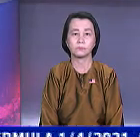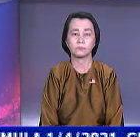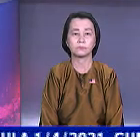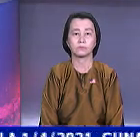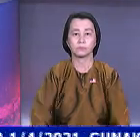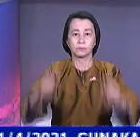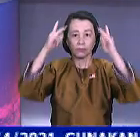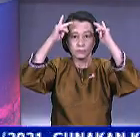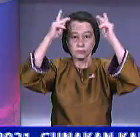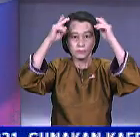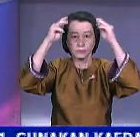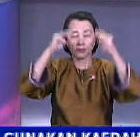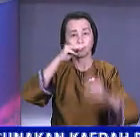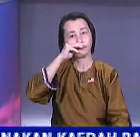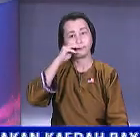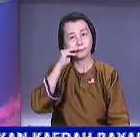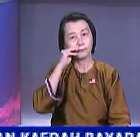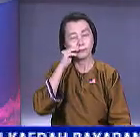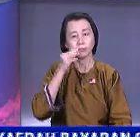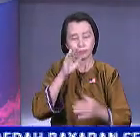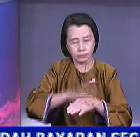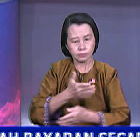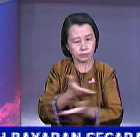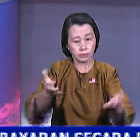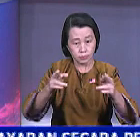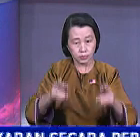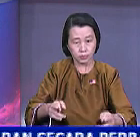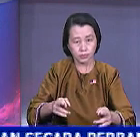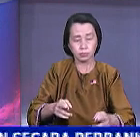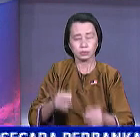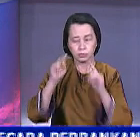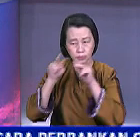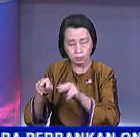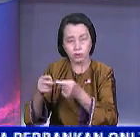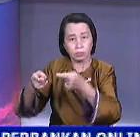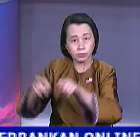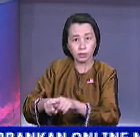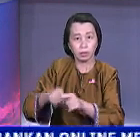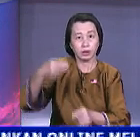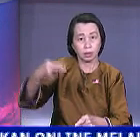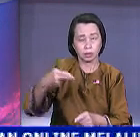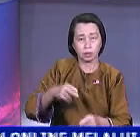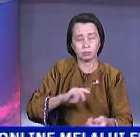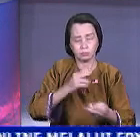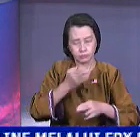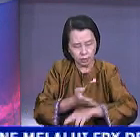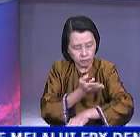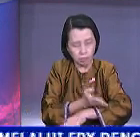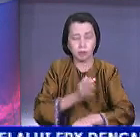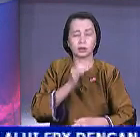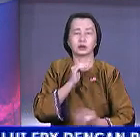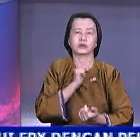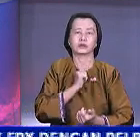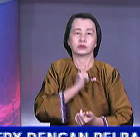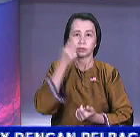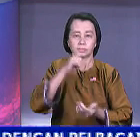Sementara itu, Perdana Menteri Tan Sri Muhyiddin Yassin mengajak rakyat menjiwai peristiwa hijrah dengan membaiki diri untuk menjadi ummah